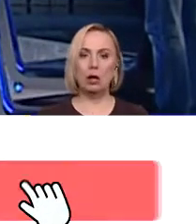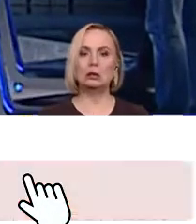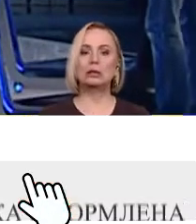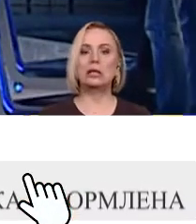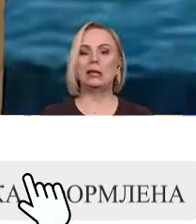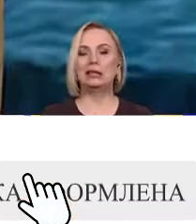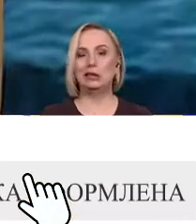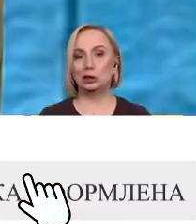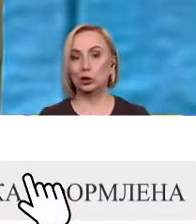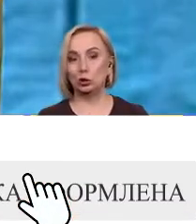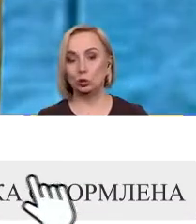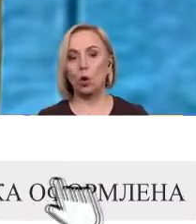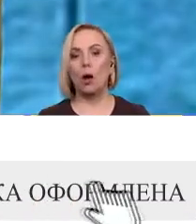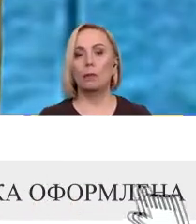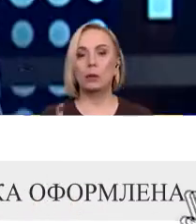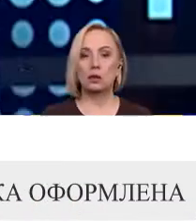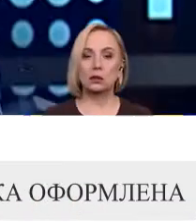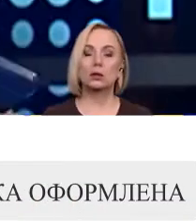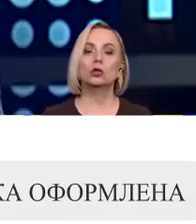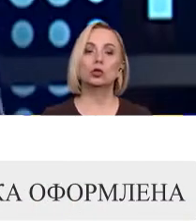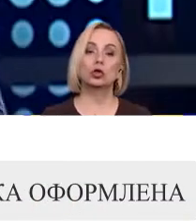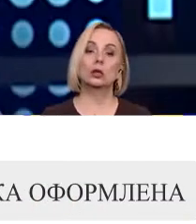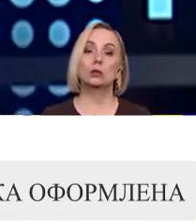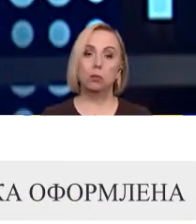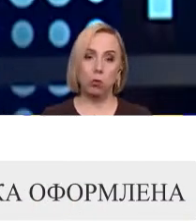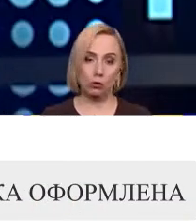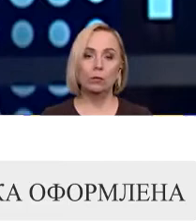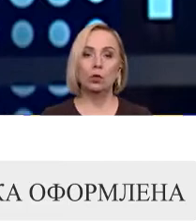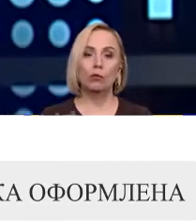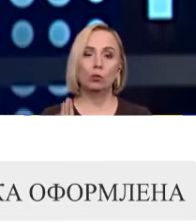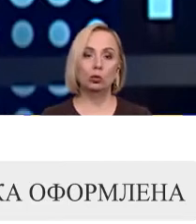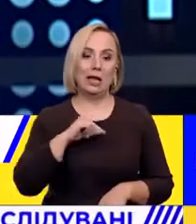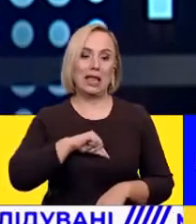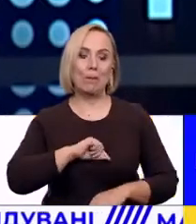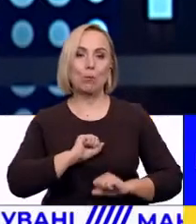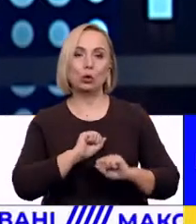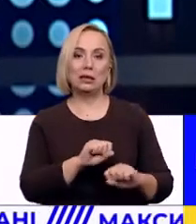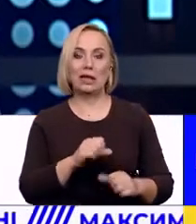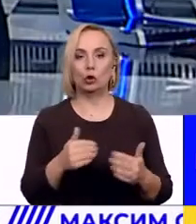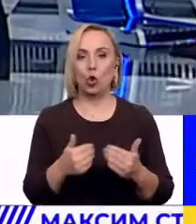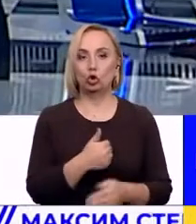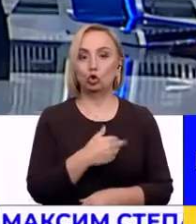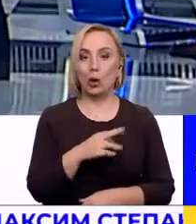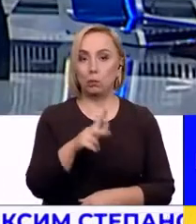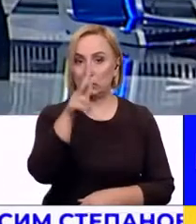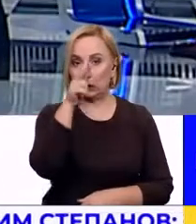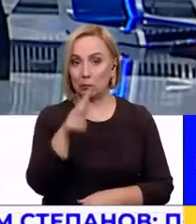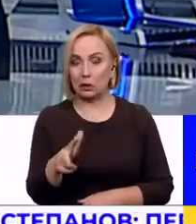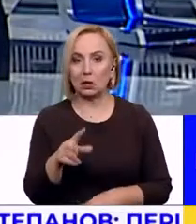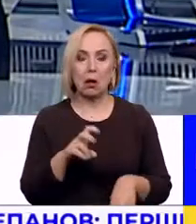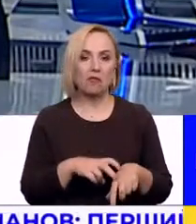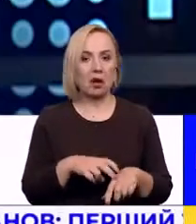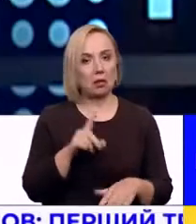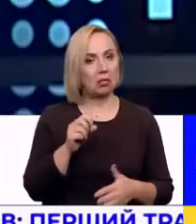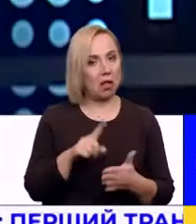статистикою. Президенту зараз перехворіє, дай Боже йому здоров'я, у нього буде певний час імунітет, хоча б 3 місяці, ну тому що лікарі зараз не певні, там 3 місяці